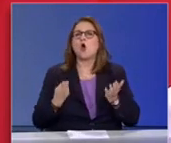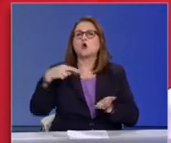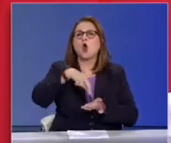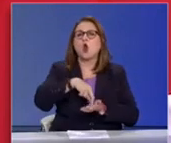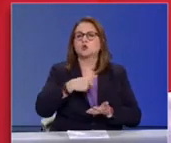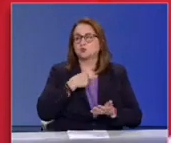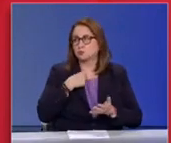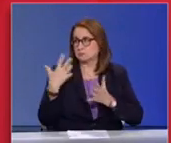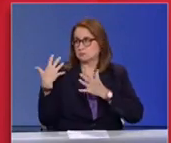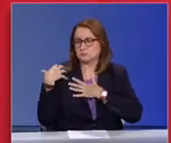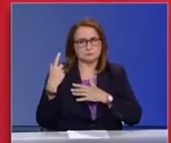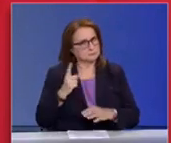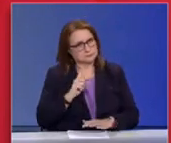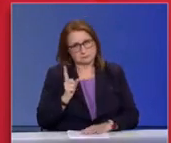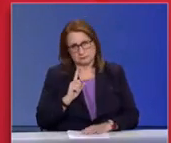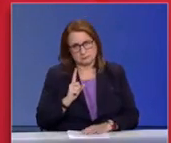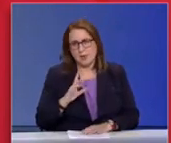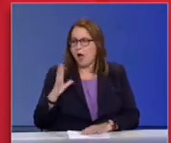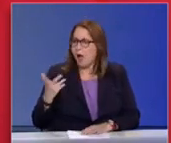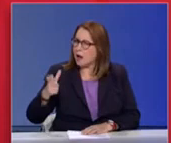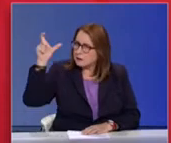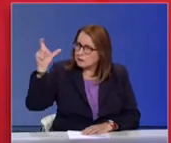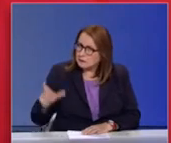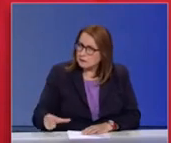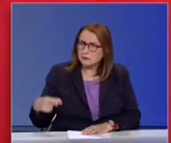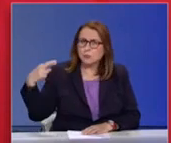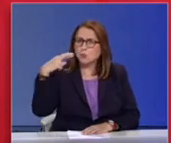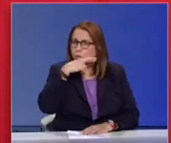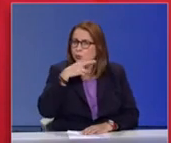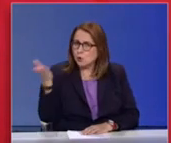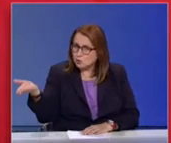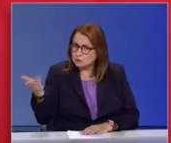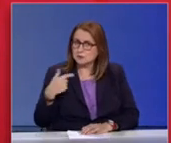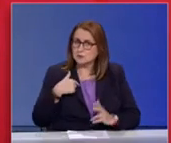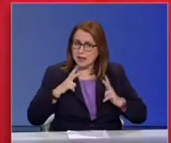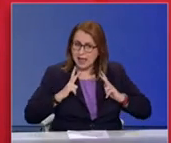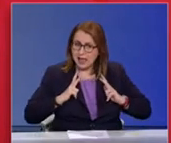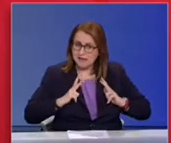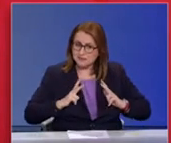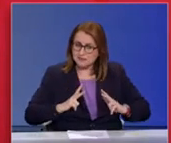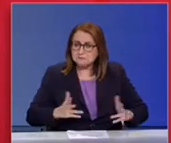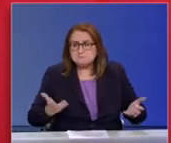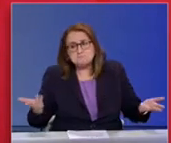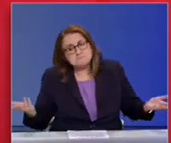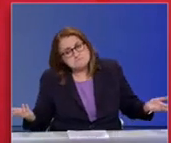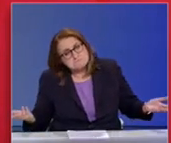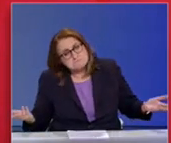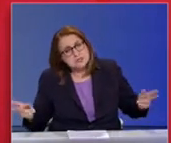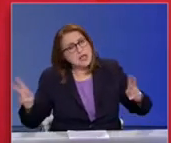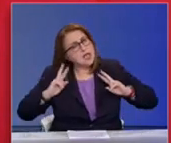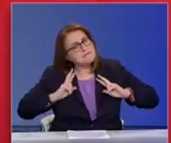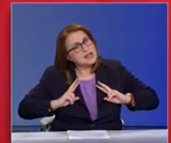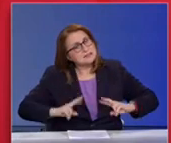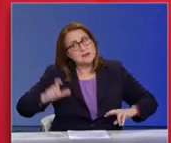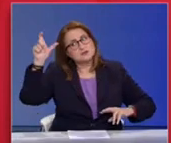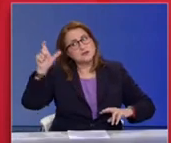Αν ο κ. Μητσοτάκης είναι ικανοποιημένος από έναν υπουργό που την κρίσιμη ώρα που καίγεται η μισή Ελλάδα βγαίνει και